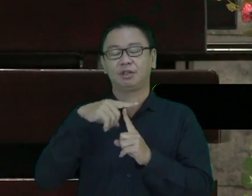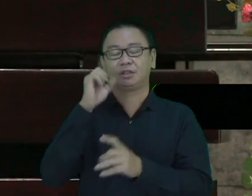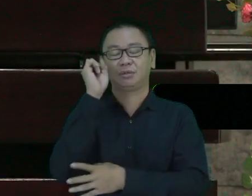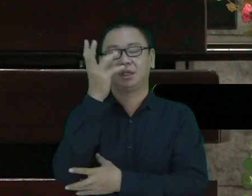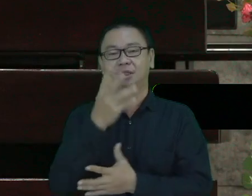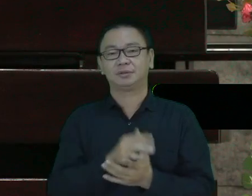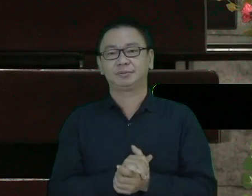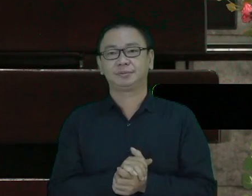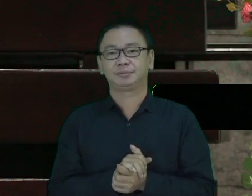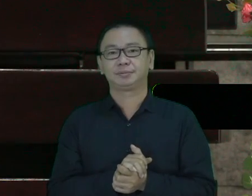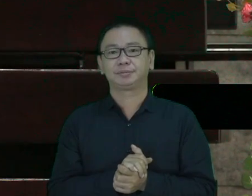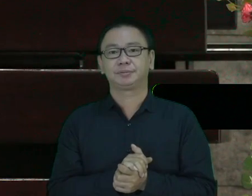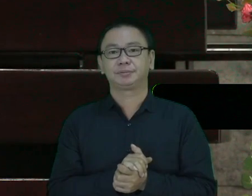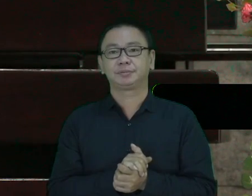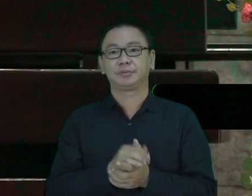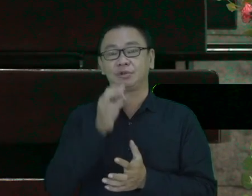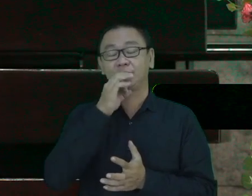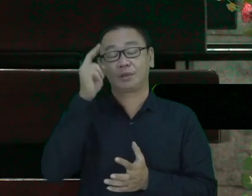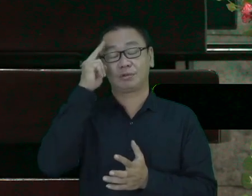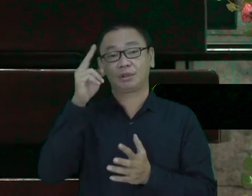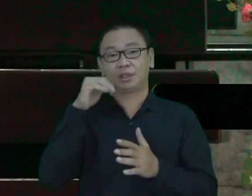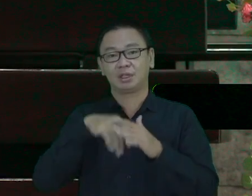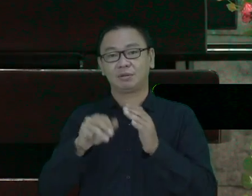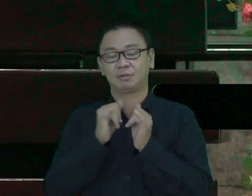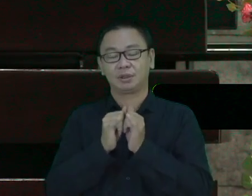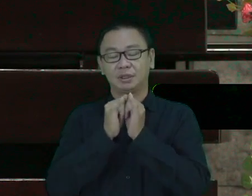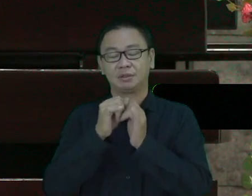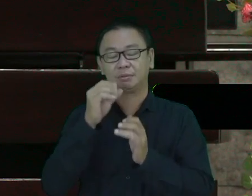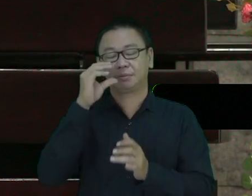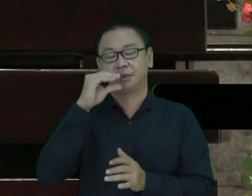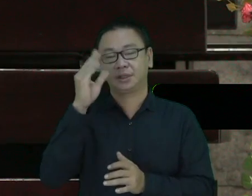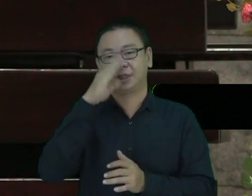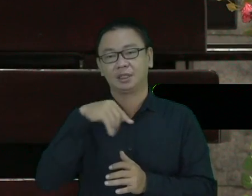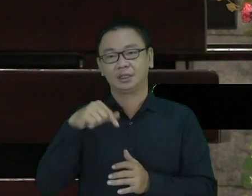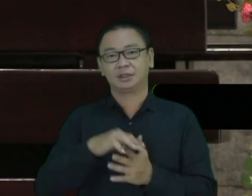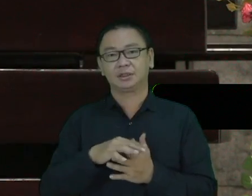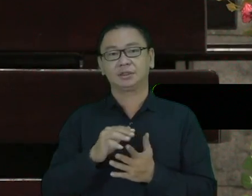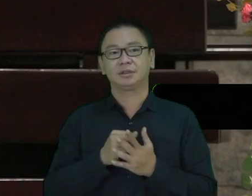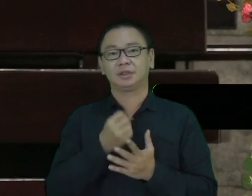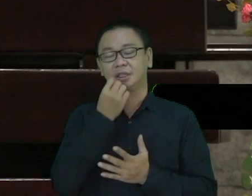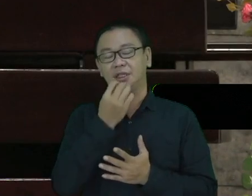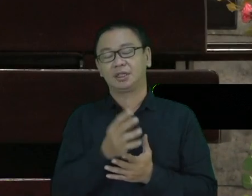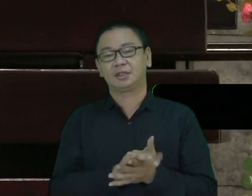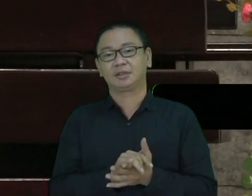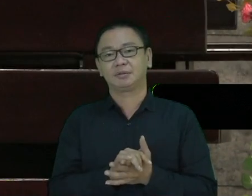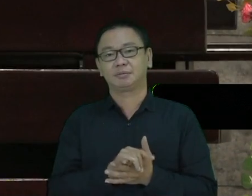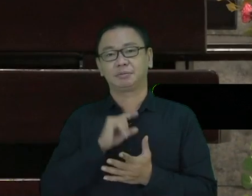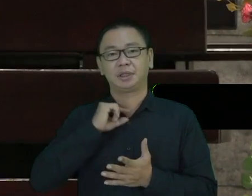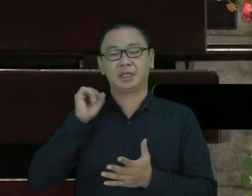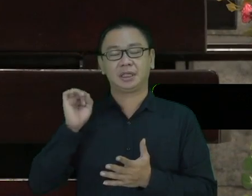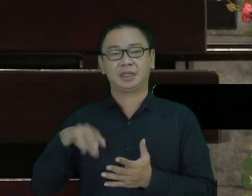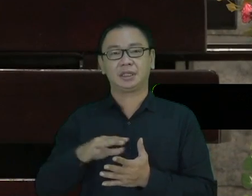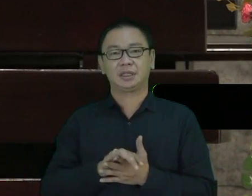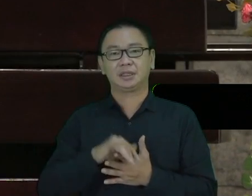Semarang. Firman Tuhan dalam ibadah pada pagi hari ini akan dilayankan oleh Pendeta